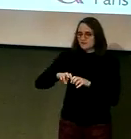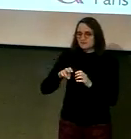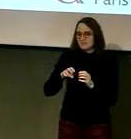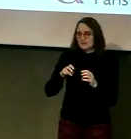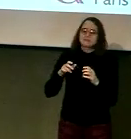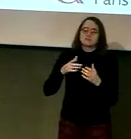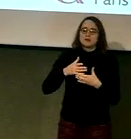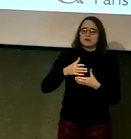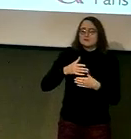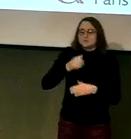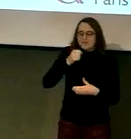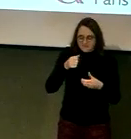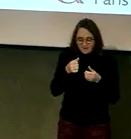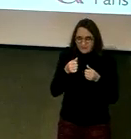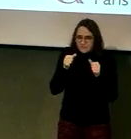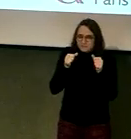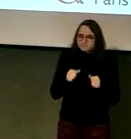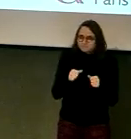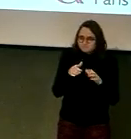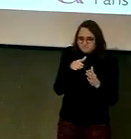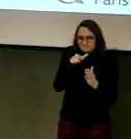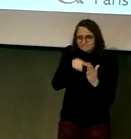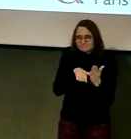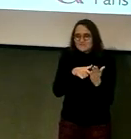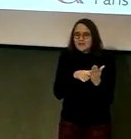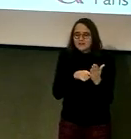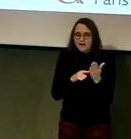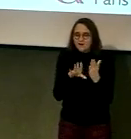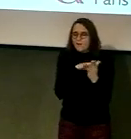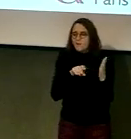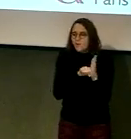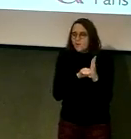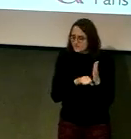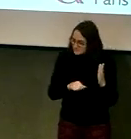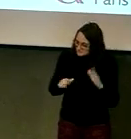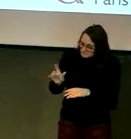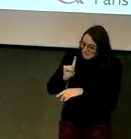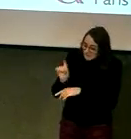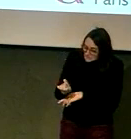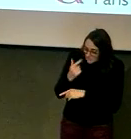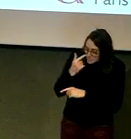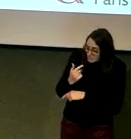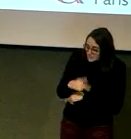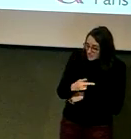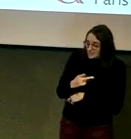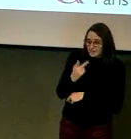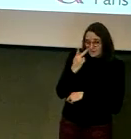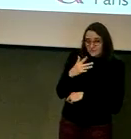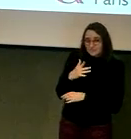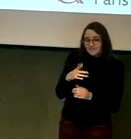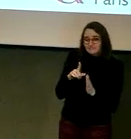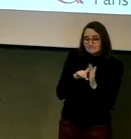ont déjà fait attention au logo qui est sur les bouteilles d'alcool, et puis ils n'ont pas tellement fait attention au logo, et puis